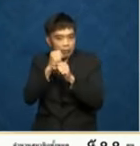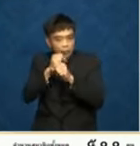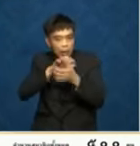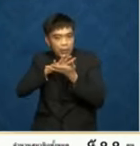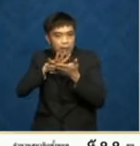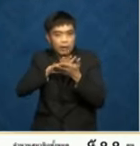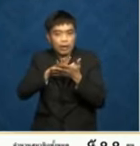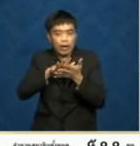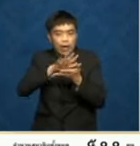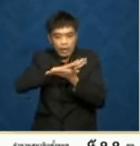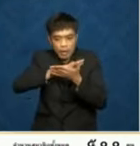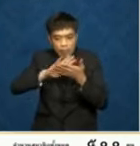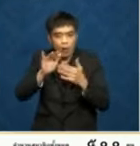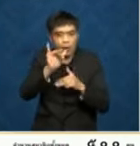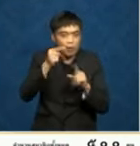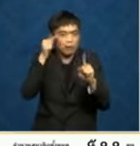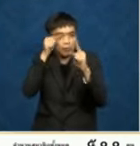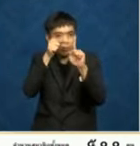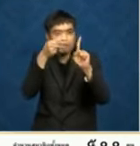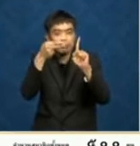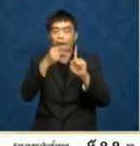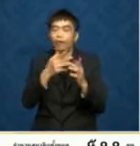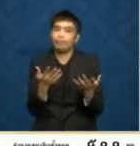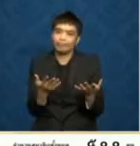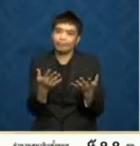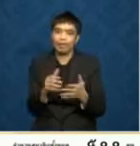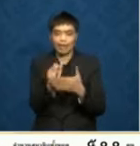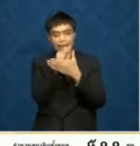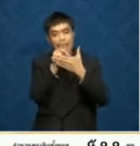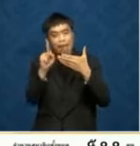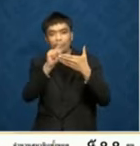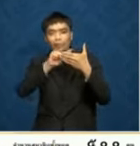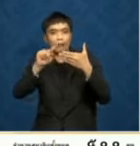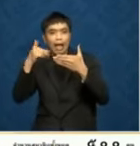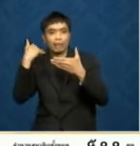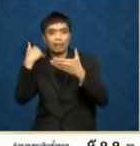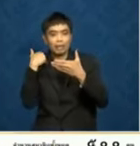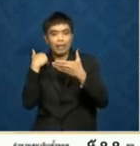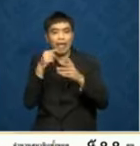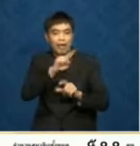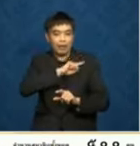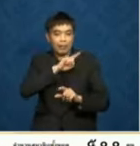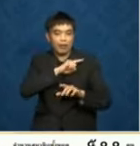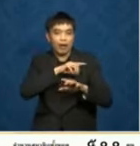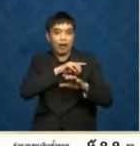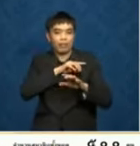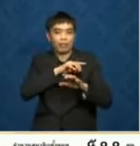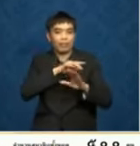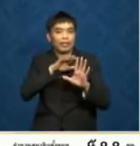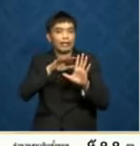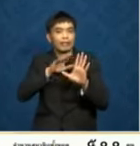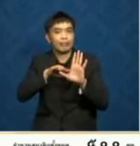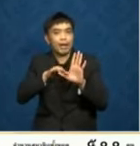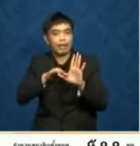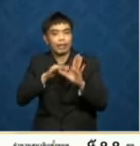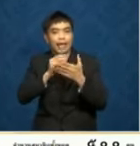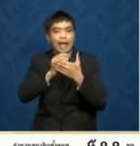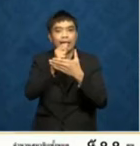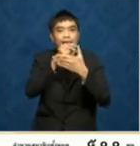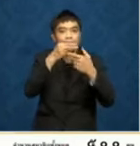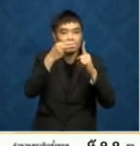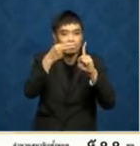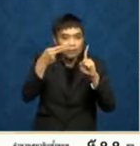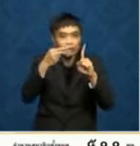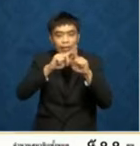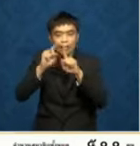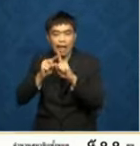ของหาทางอยู่คร วจะเอายไดครับ ตอนแรกบอกว Blockchain อยู่เบื้องหลงตอนนี้ Blockchain นจะเปได้แ่กมมกครั